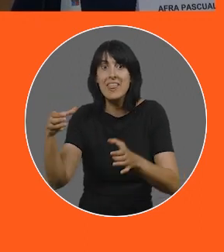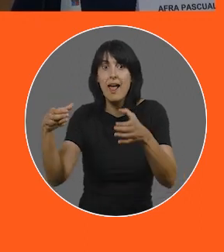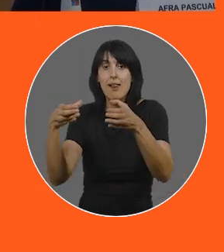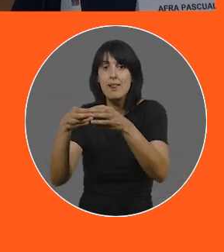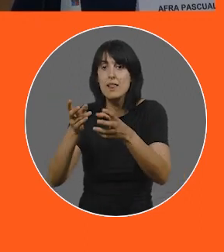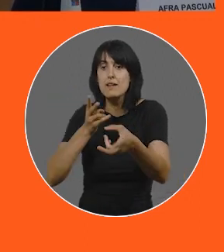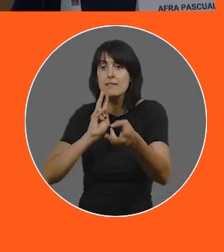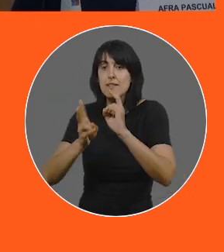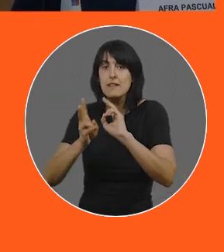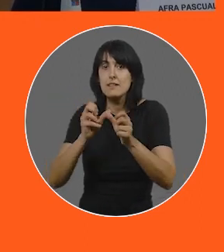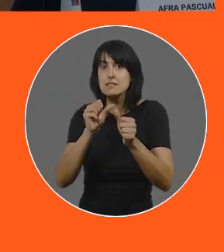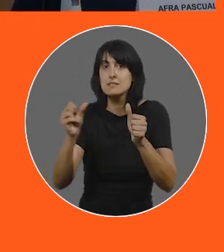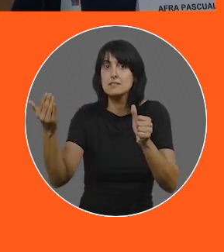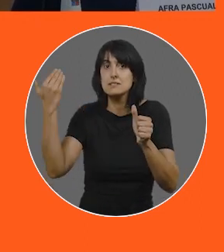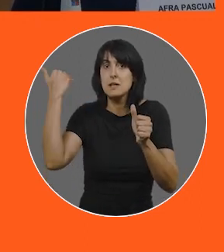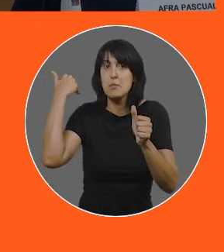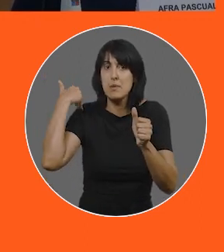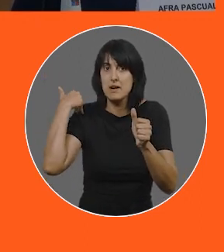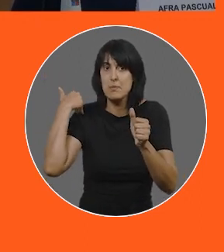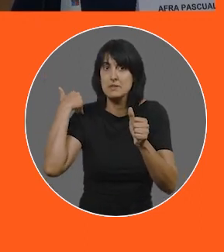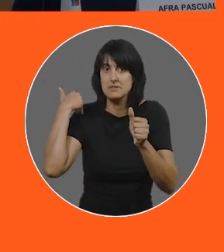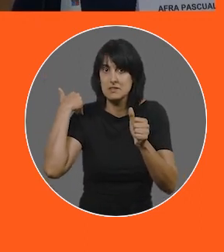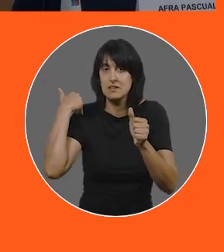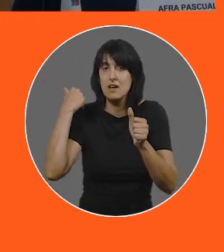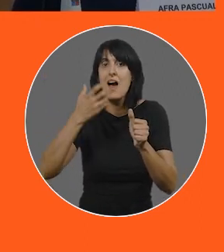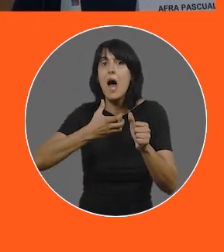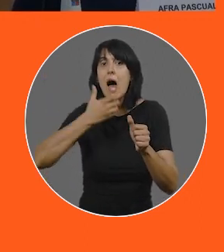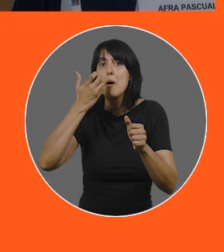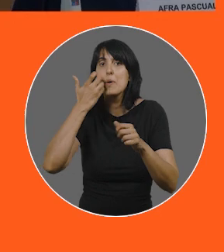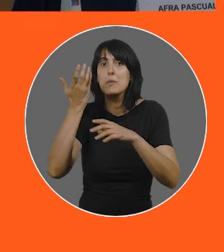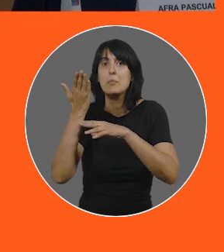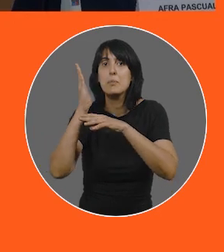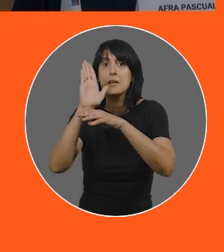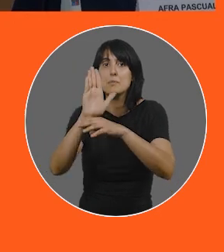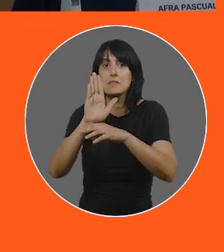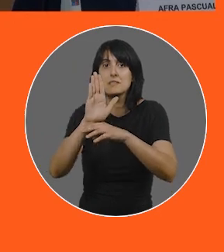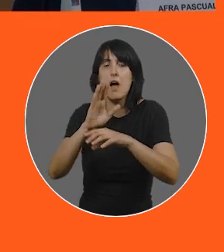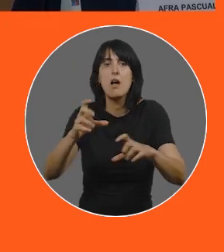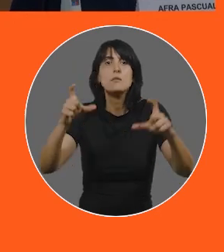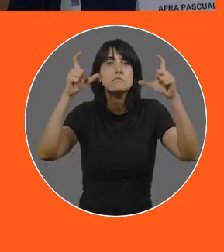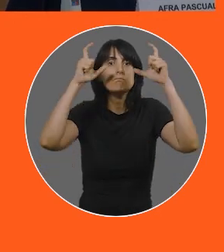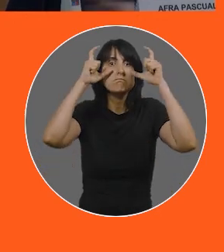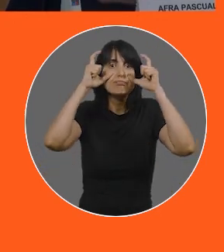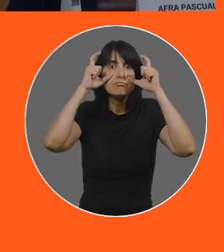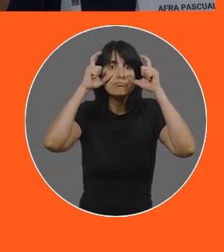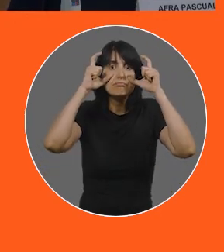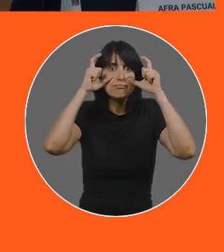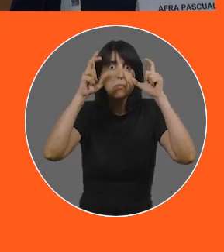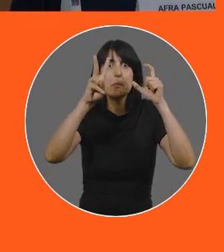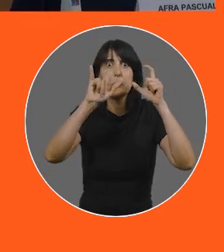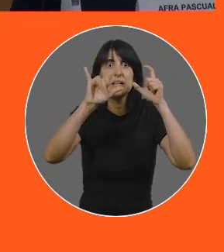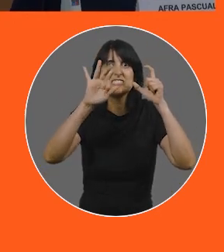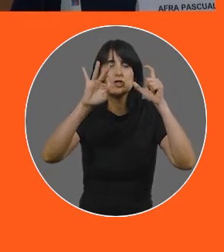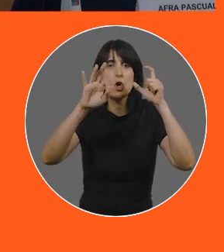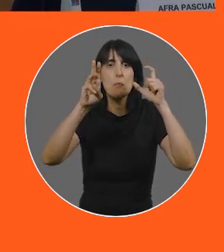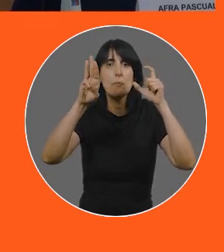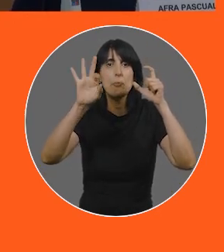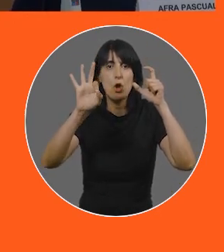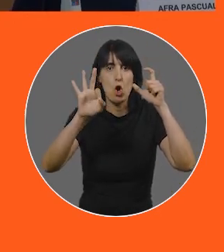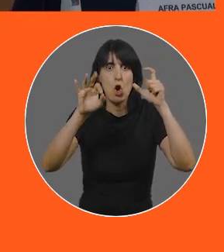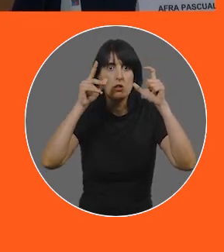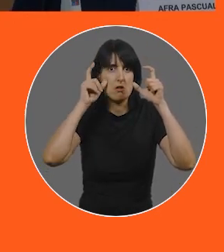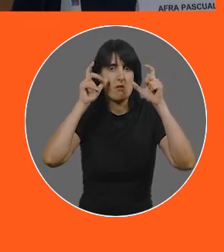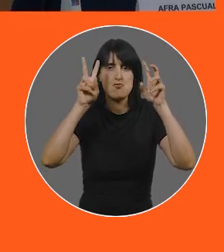d'interacció que es va presentar la setmana passada a la Keynote d'Apple, que són les Vision Pro. Això ens obre una nova